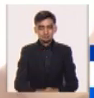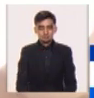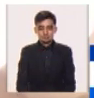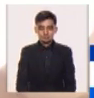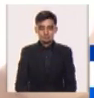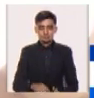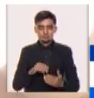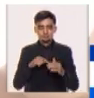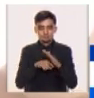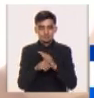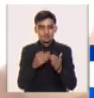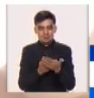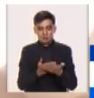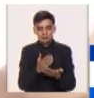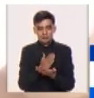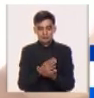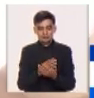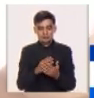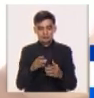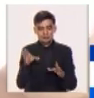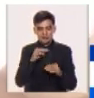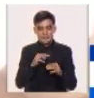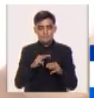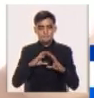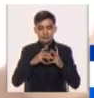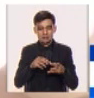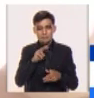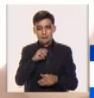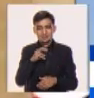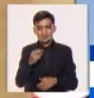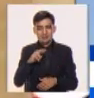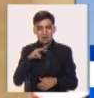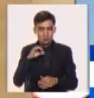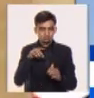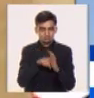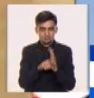в рамки рекомендации Всемирной ассоциации педиатров не